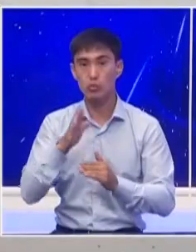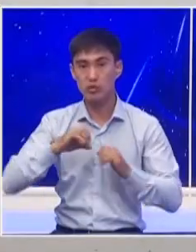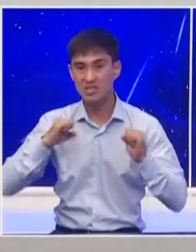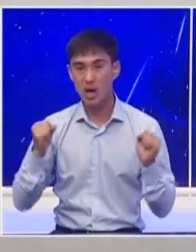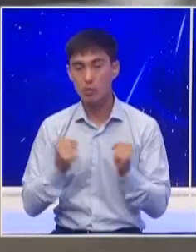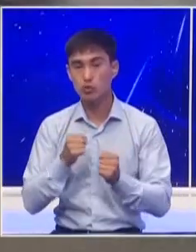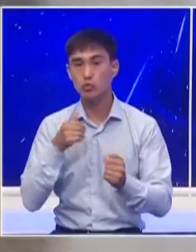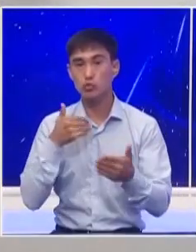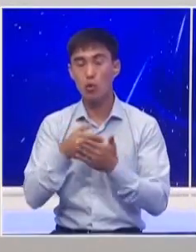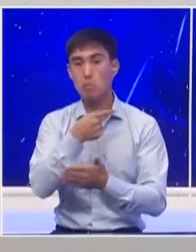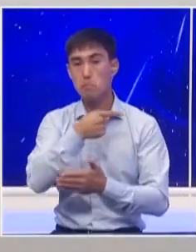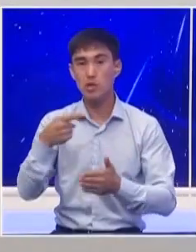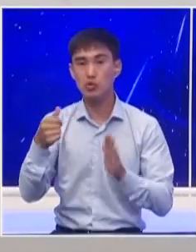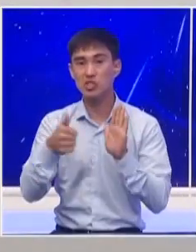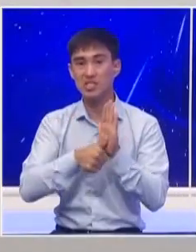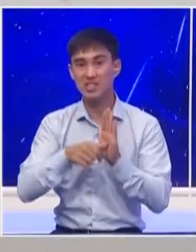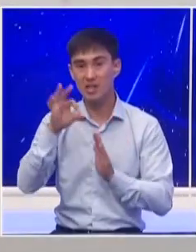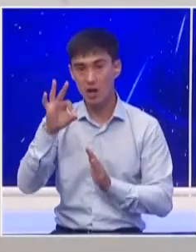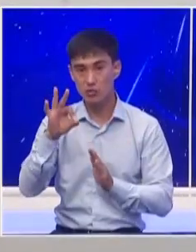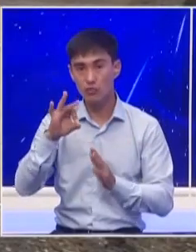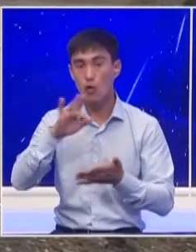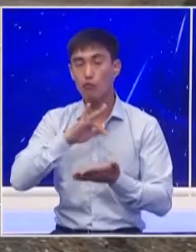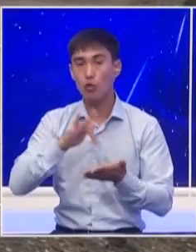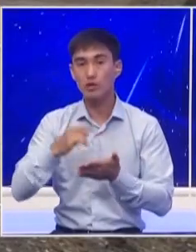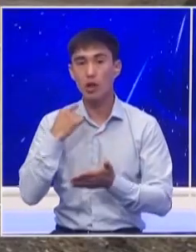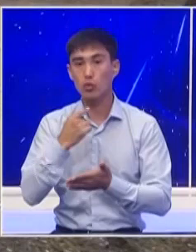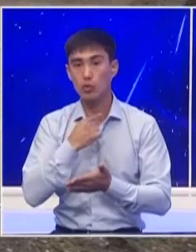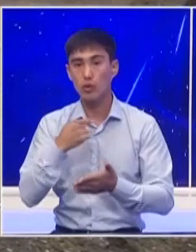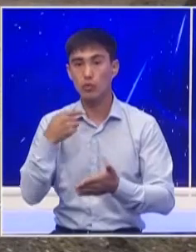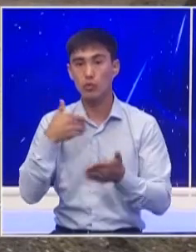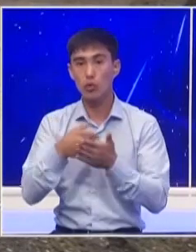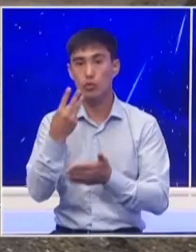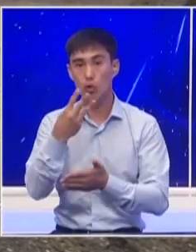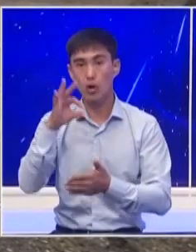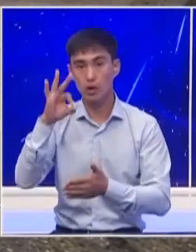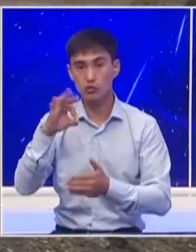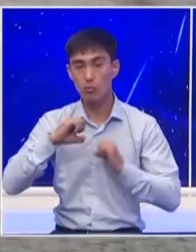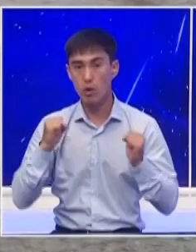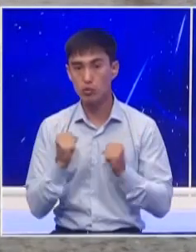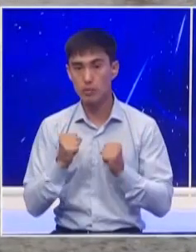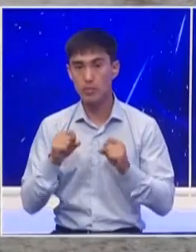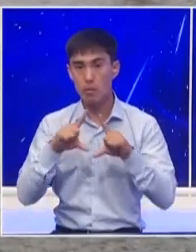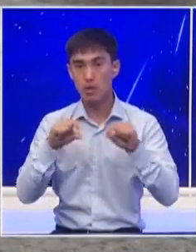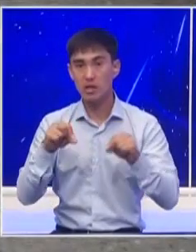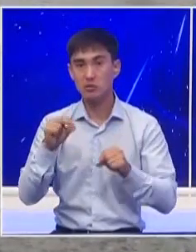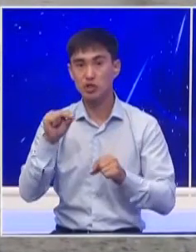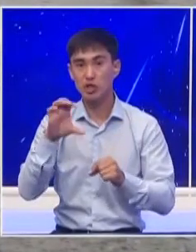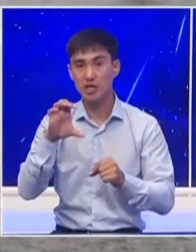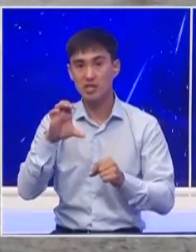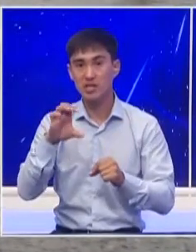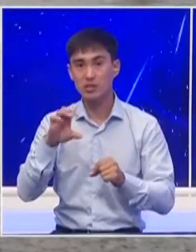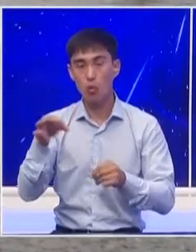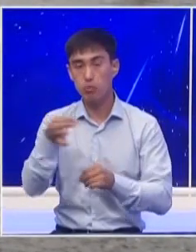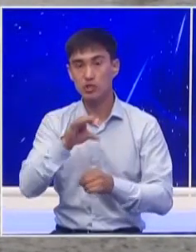ожидаются заморозки до минус 6 градусов и в городе Талдыкурган до 3 градусов мороза. Департамент по чрезвычайным